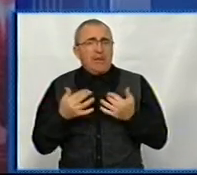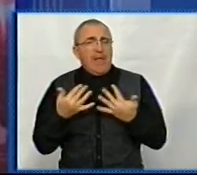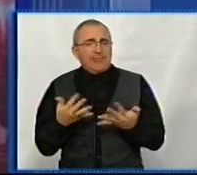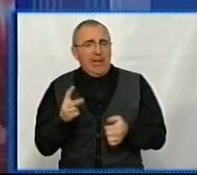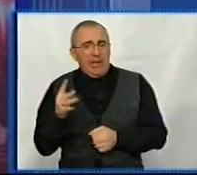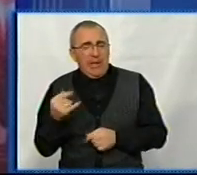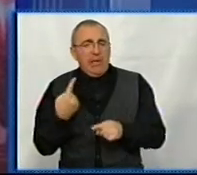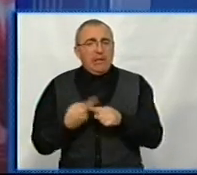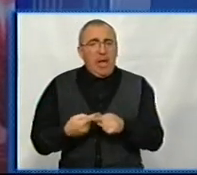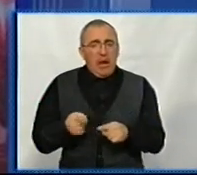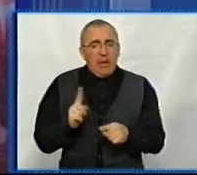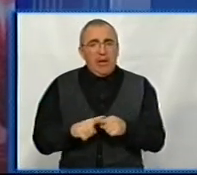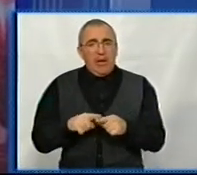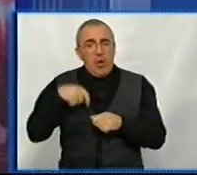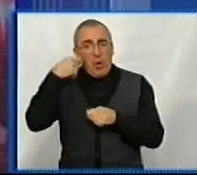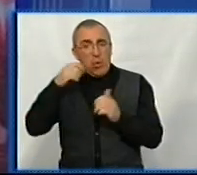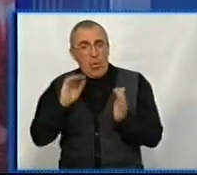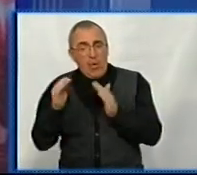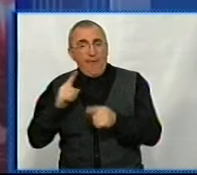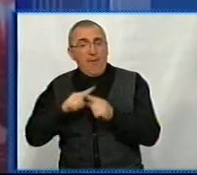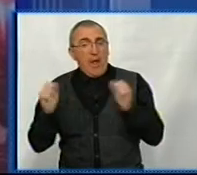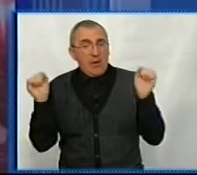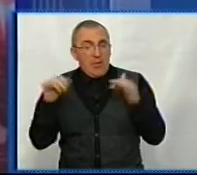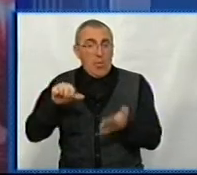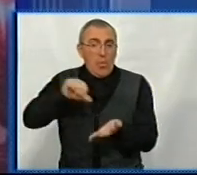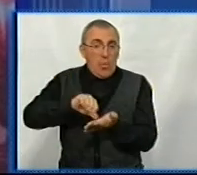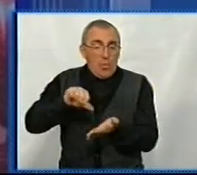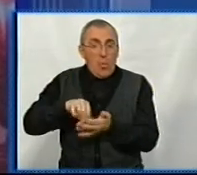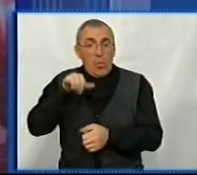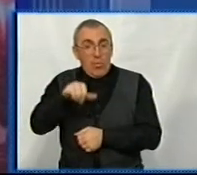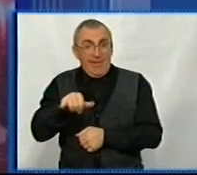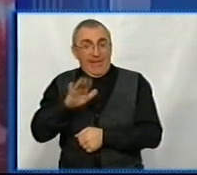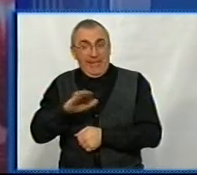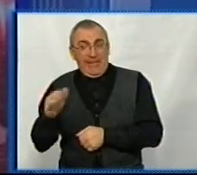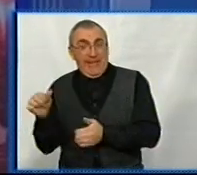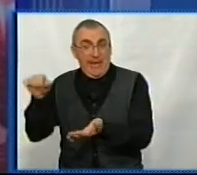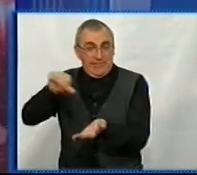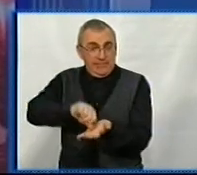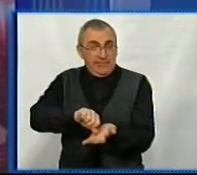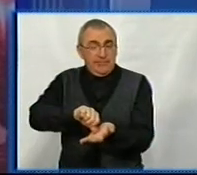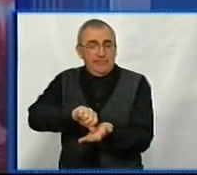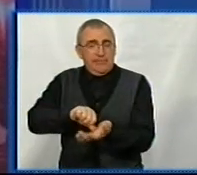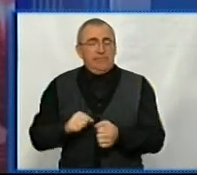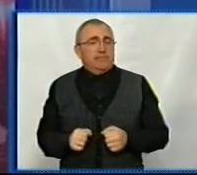наскільки такі ролики, такі флешмоби, участь у них дітей